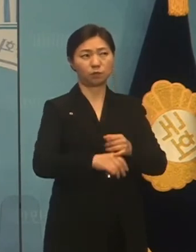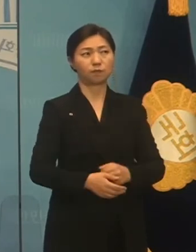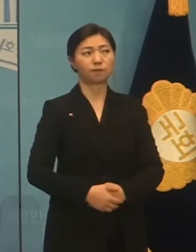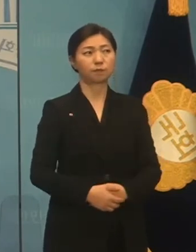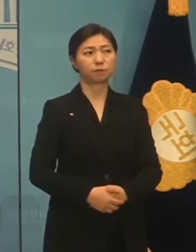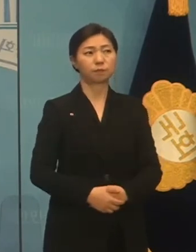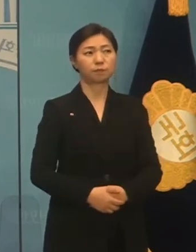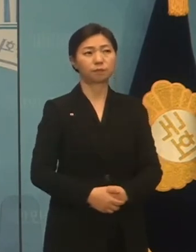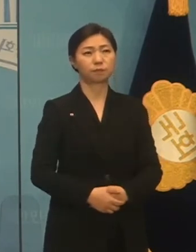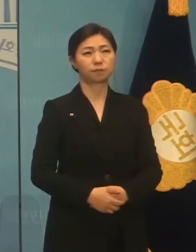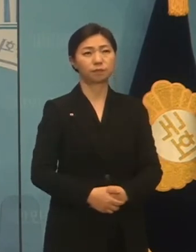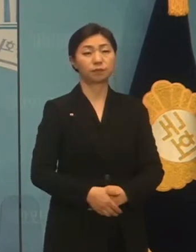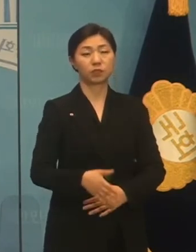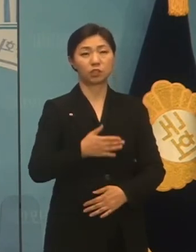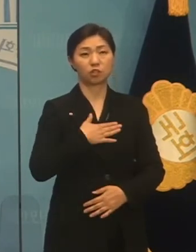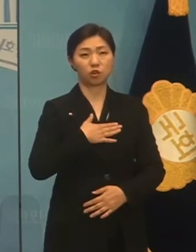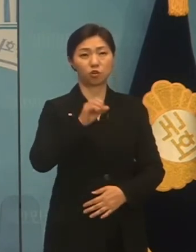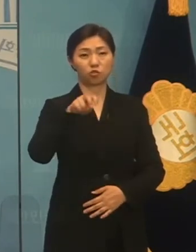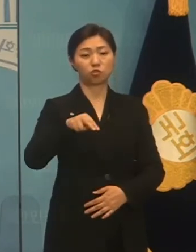저